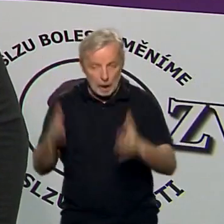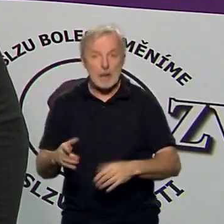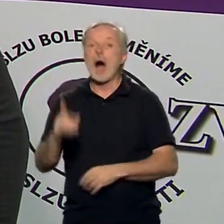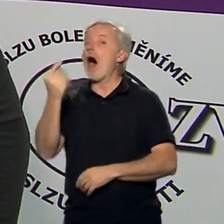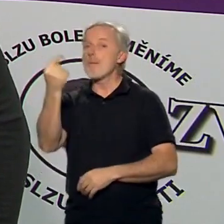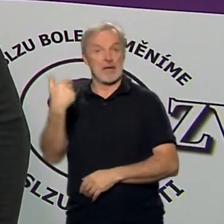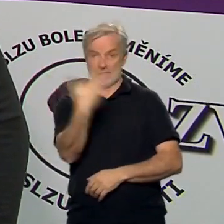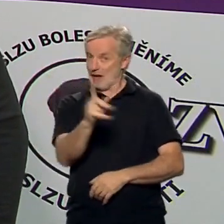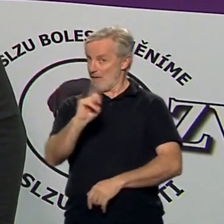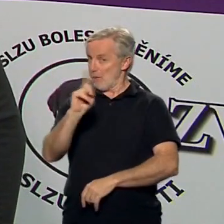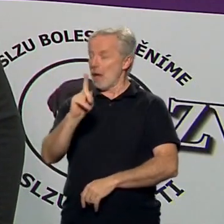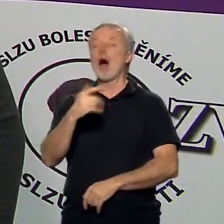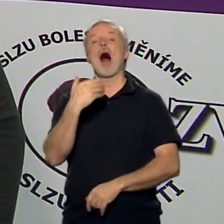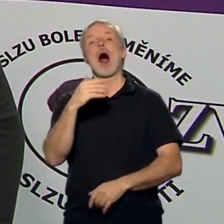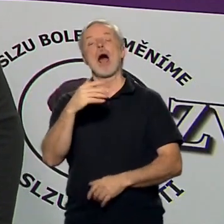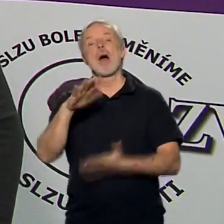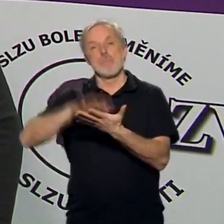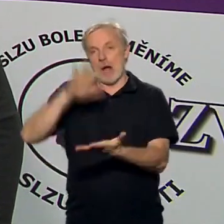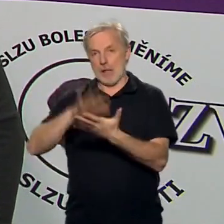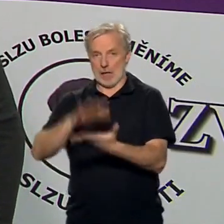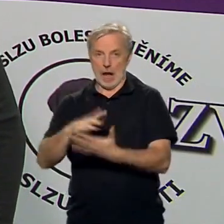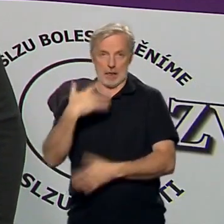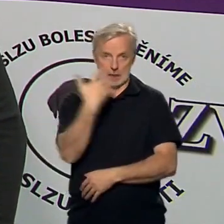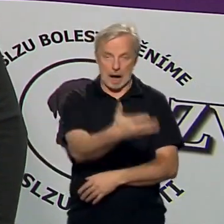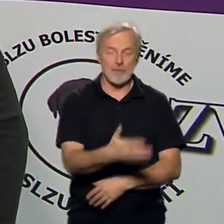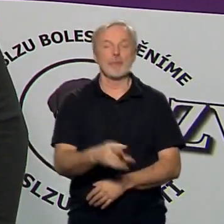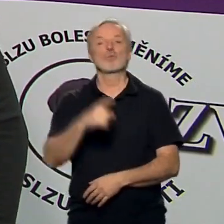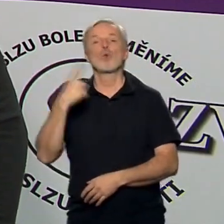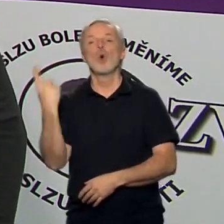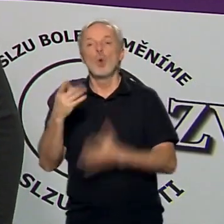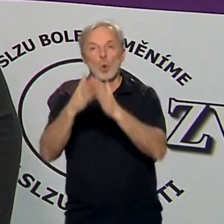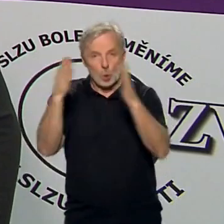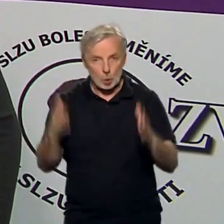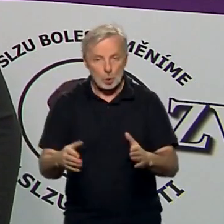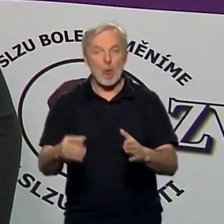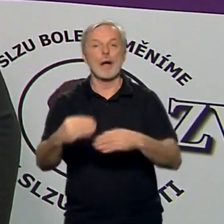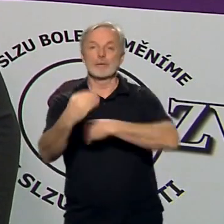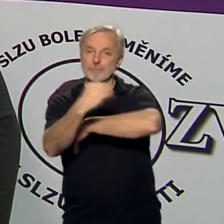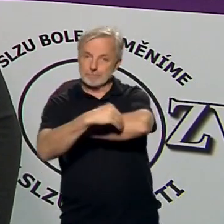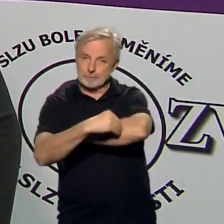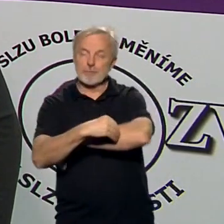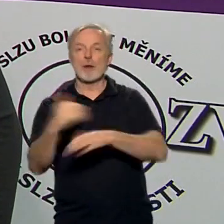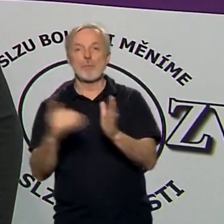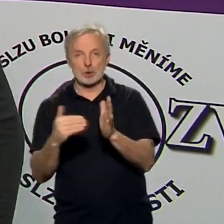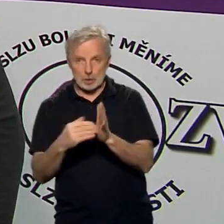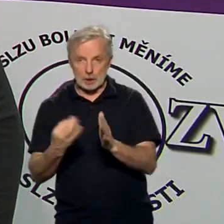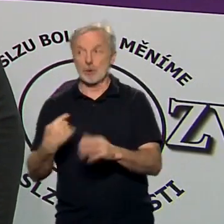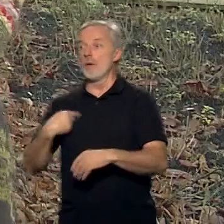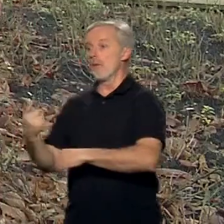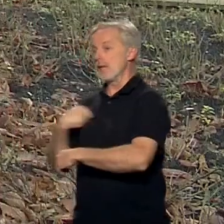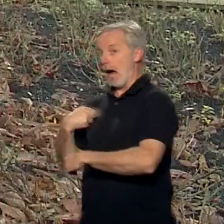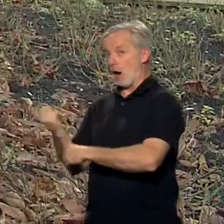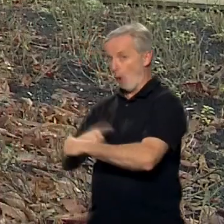ale materiální pomoci, kdy útulky s nám napíšou, co aktuálně potřebují, my jim to nakoupíme a obratem jim to